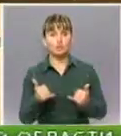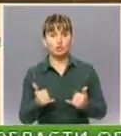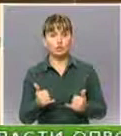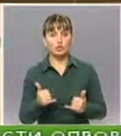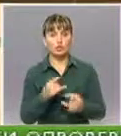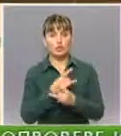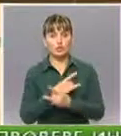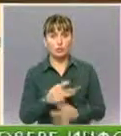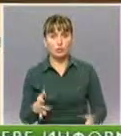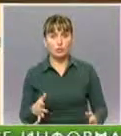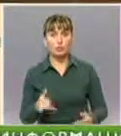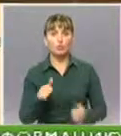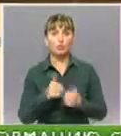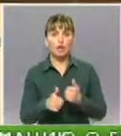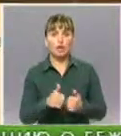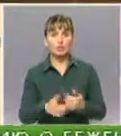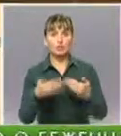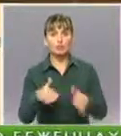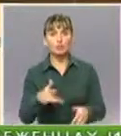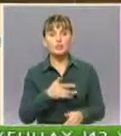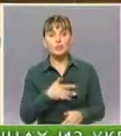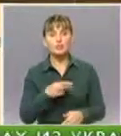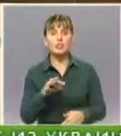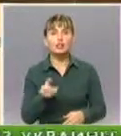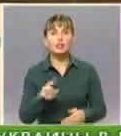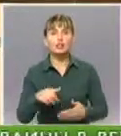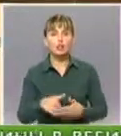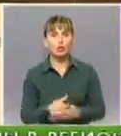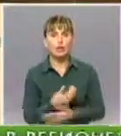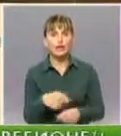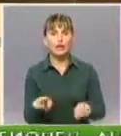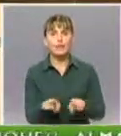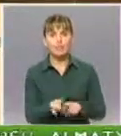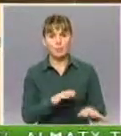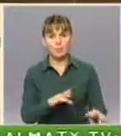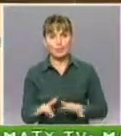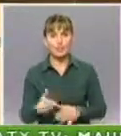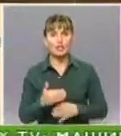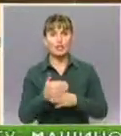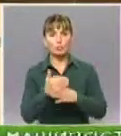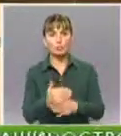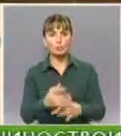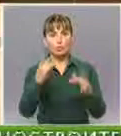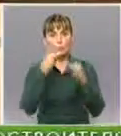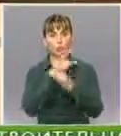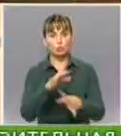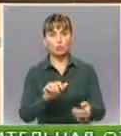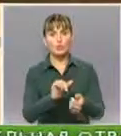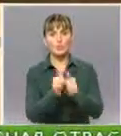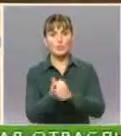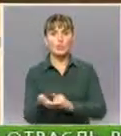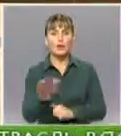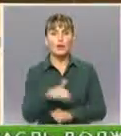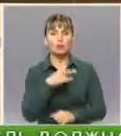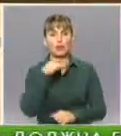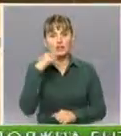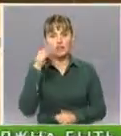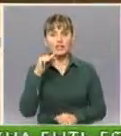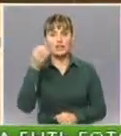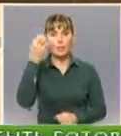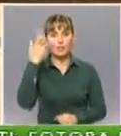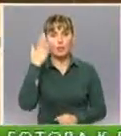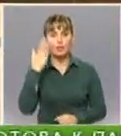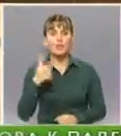каждого присутствующего откроется сердце для чего-то нового. Такие мероприятия способствуют культурному обмену между Казахстаном и